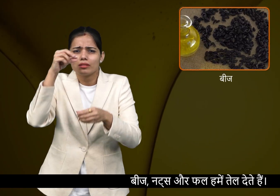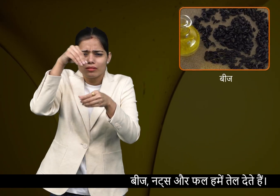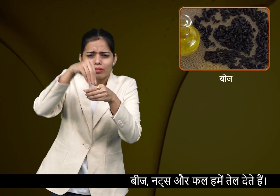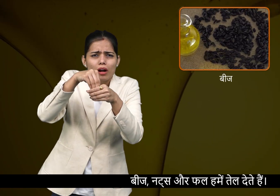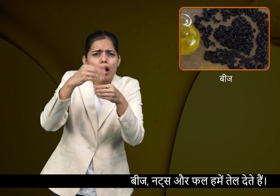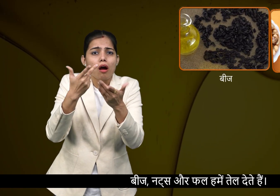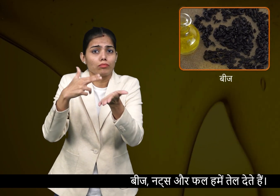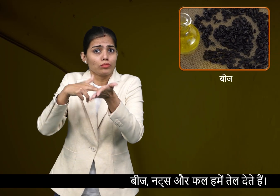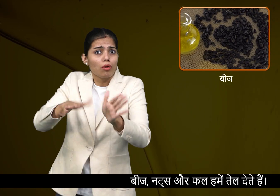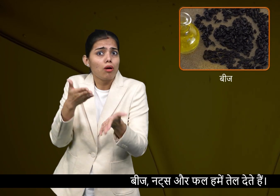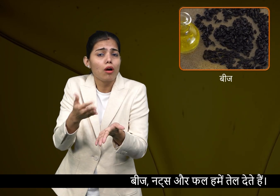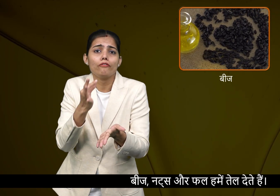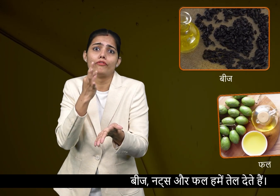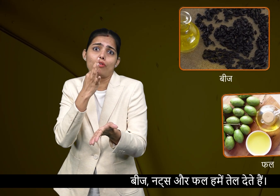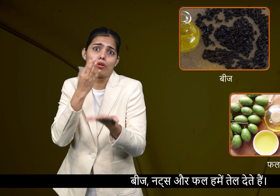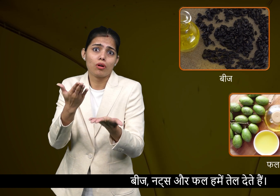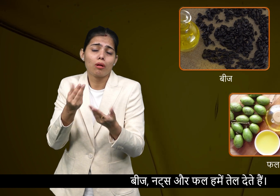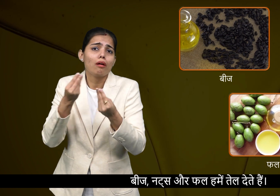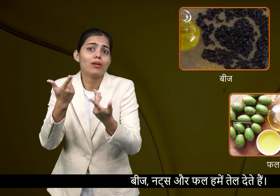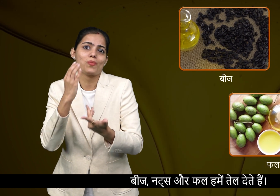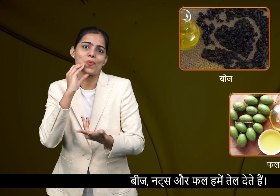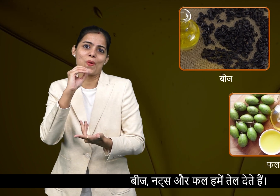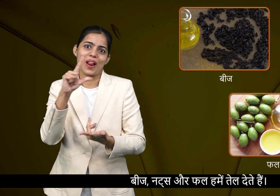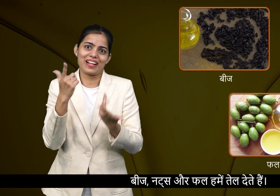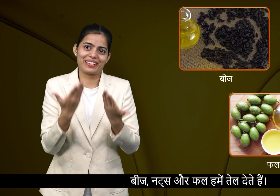बीज, नट्स और फल हमें तेल देते हैं।